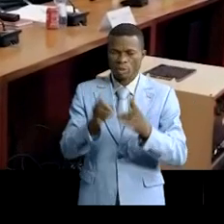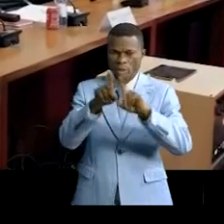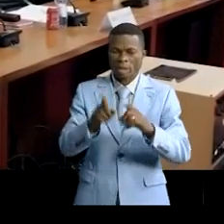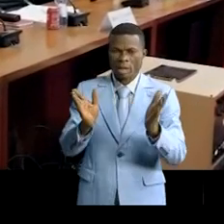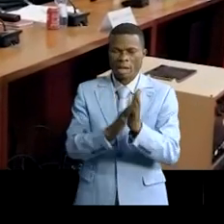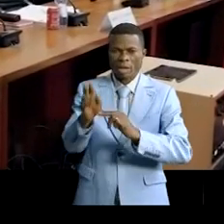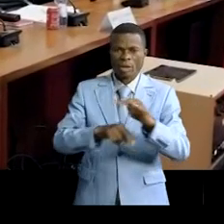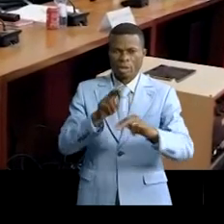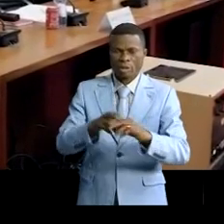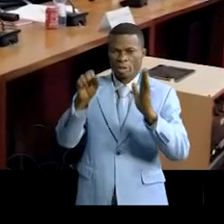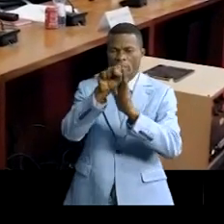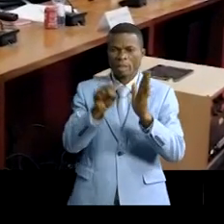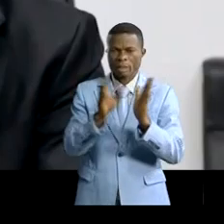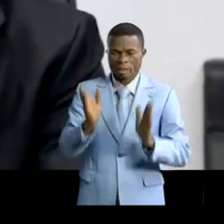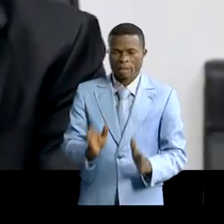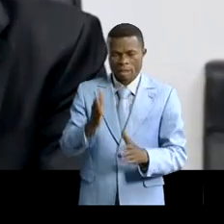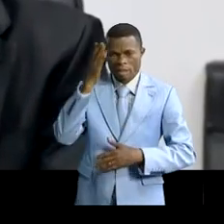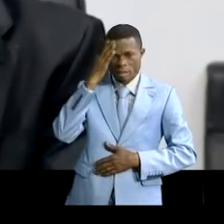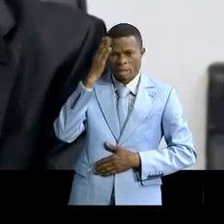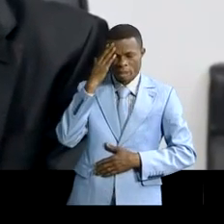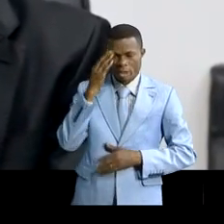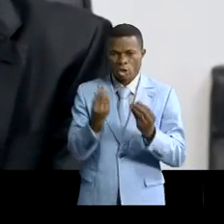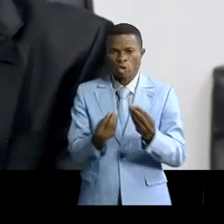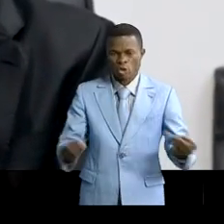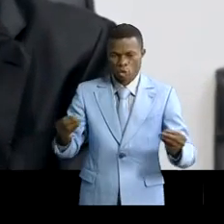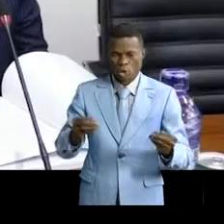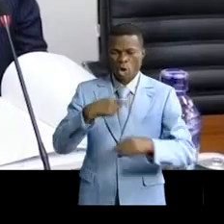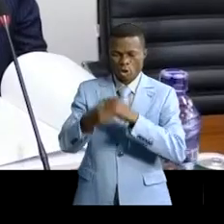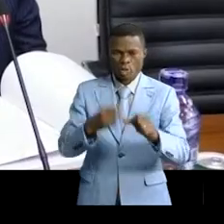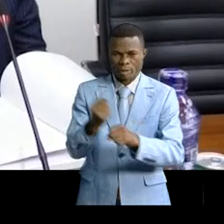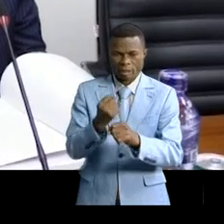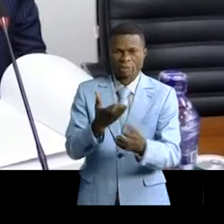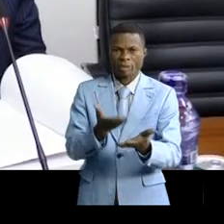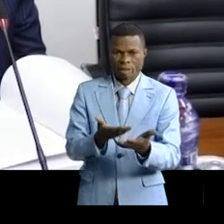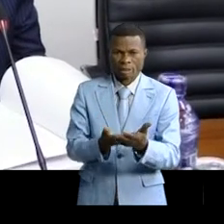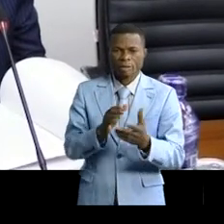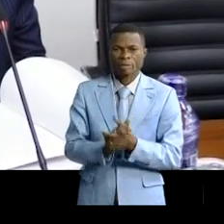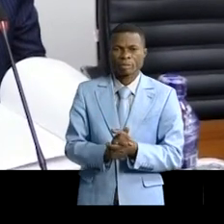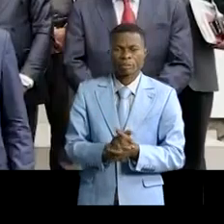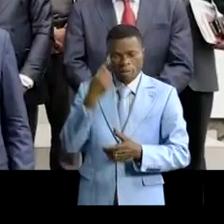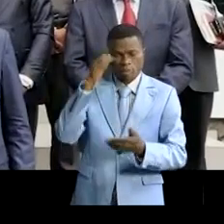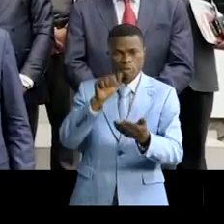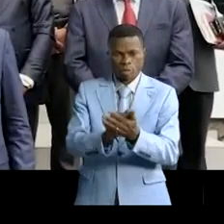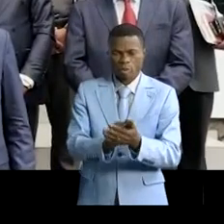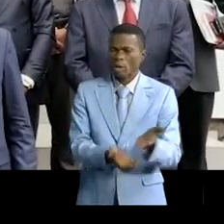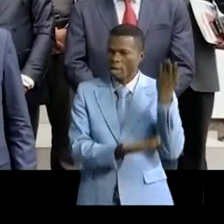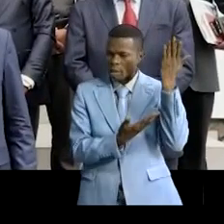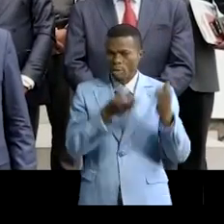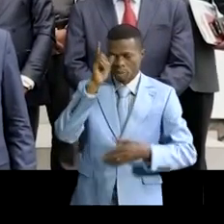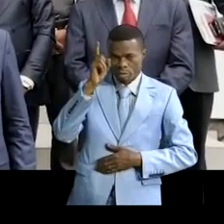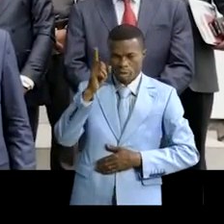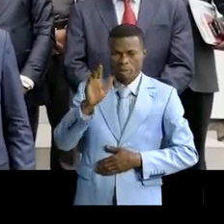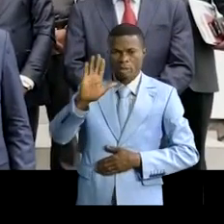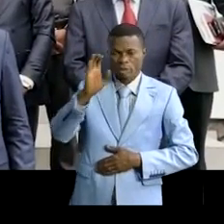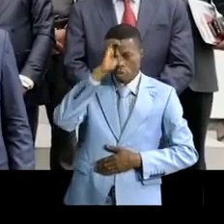l'Institut national des statistiques pour dégager les voies et moyens d'entamer ces processus. C'est pour cette raison très principalement que son